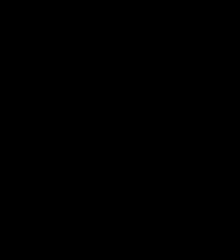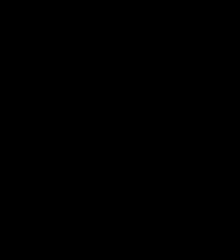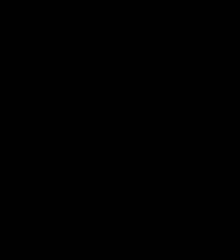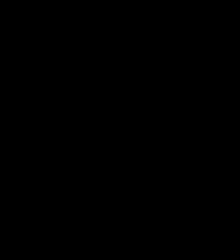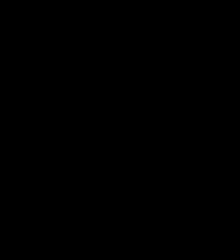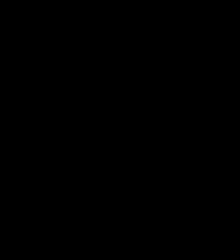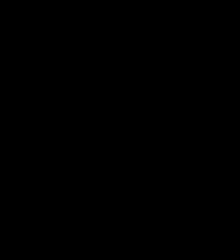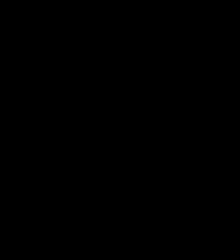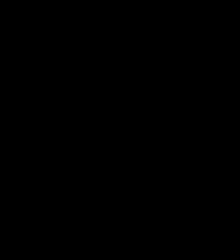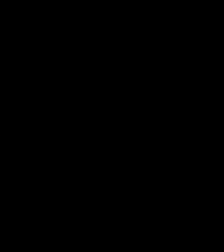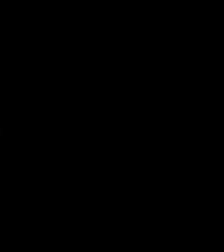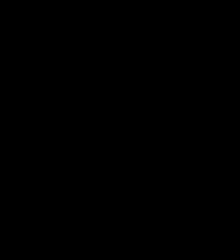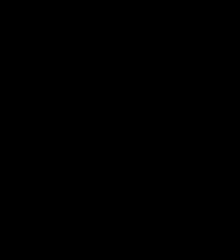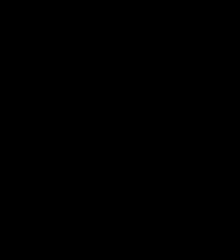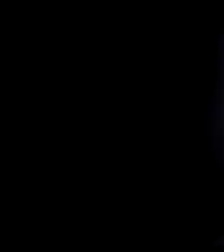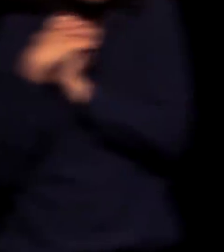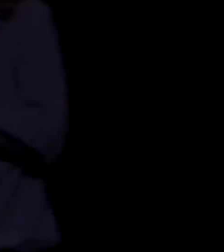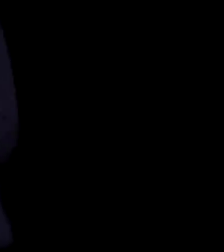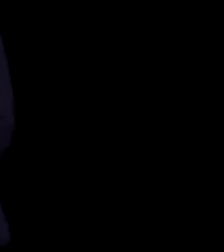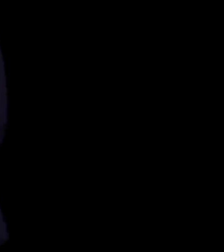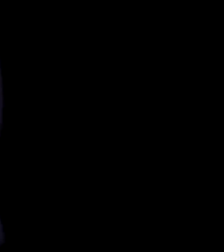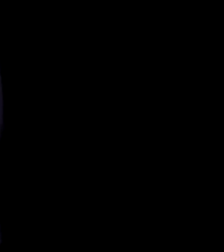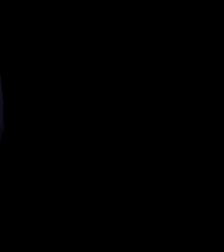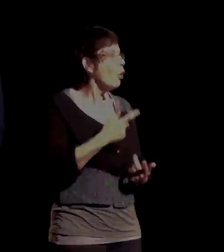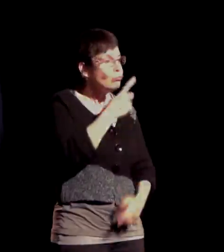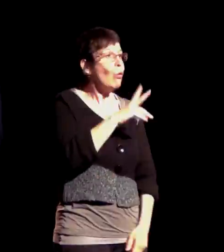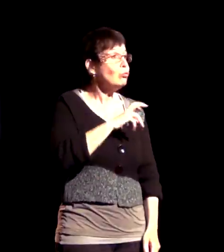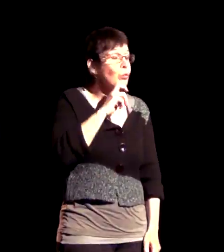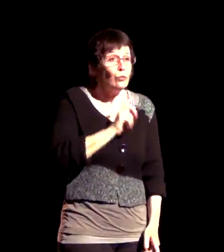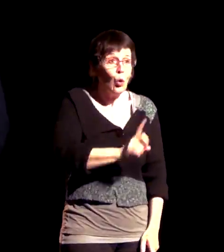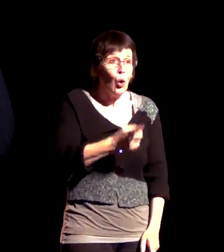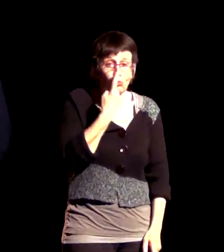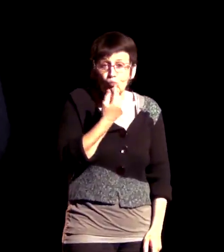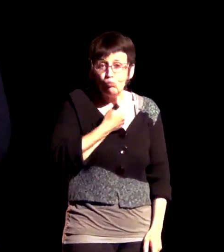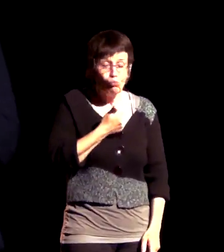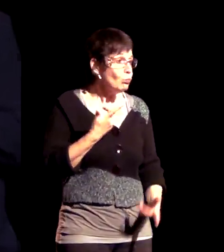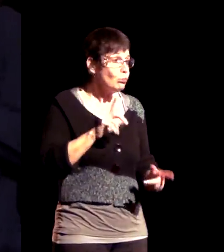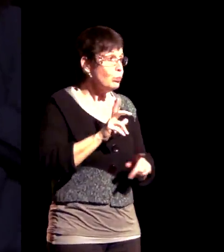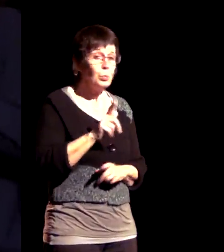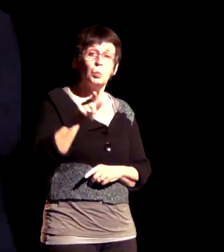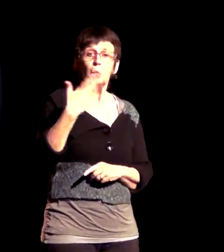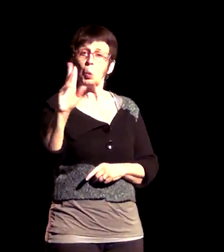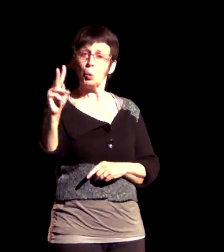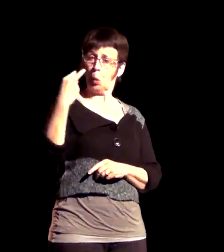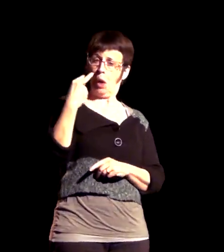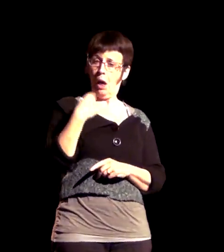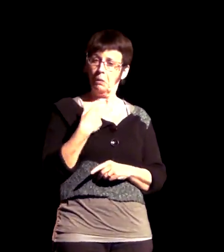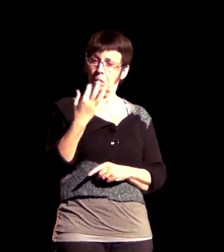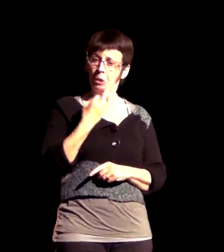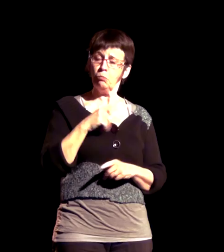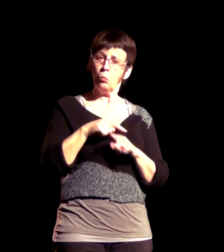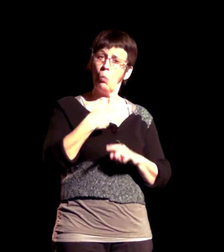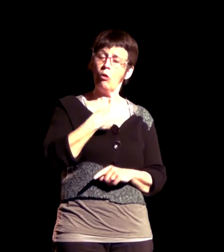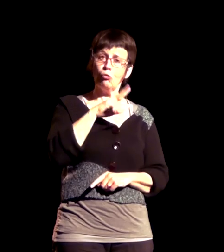elle dit quand j'étais gamine, je n'étais pas juive. Je m'en foutais, c'est-à-dire les gens me disaient que j'étais juive, mais moi je m'en foutais, ça ne me correspondait pas. J'ai fait une psychanalyse, 20